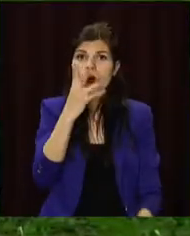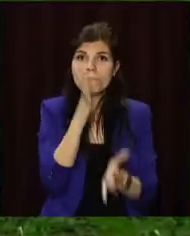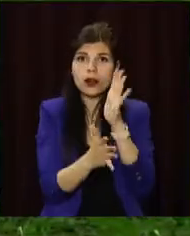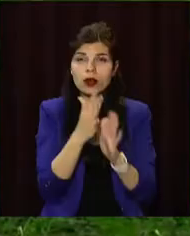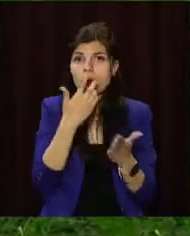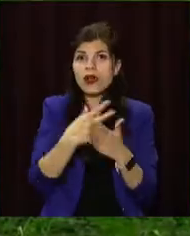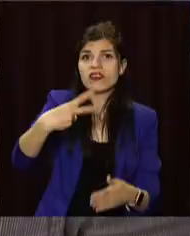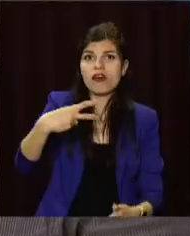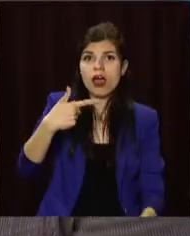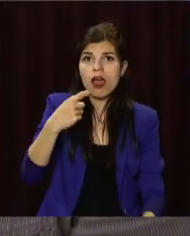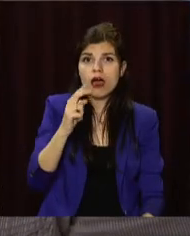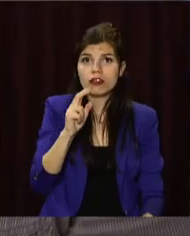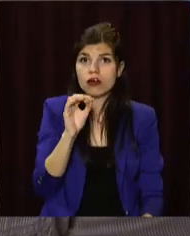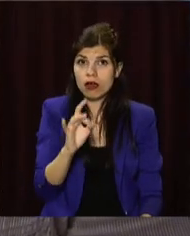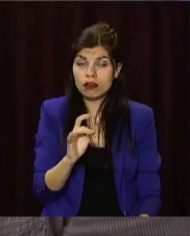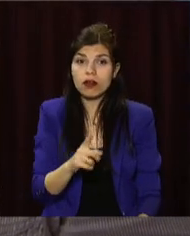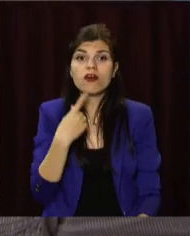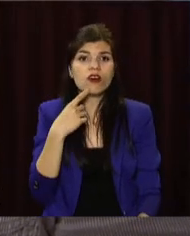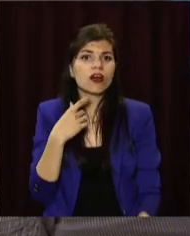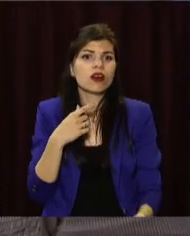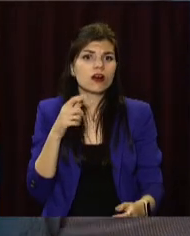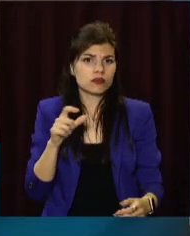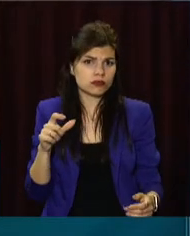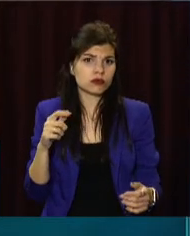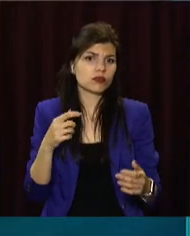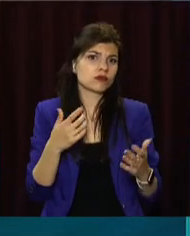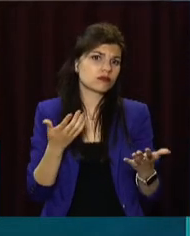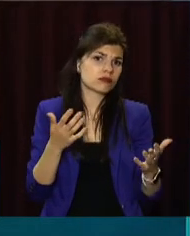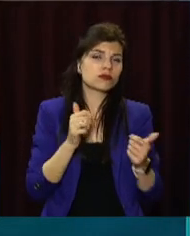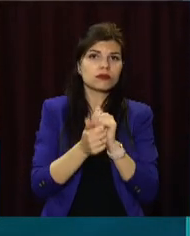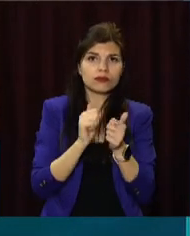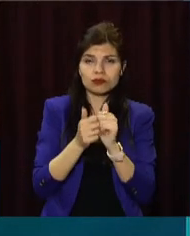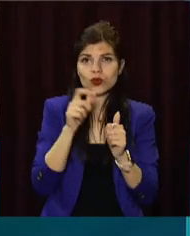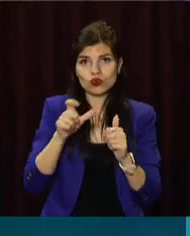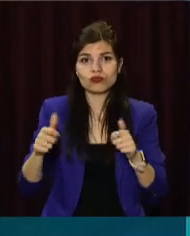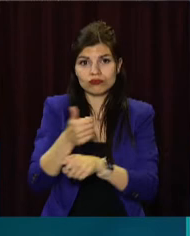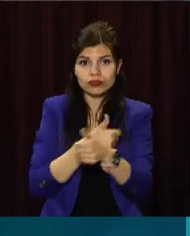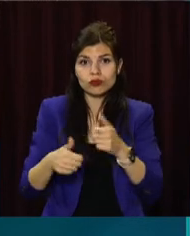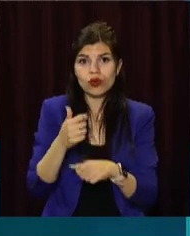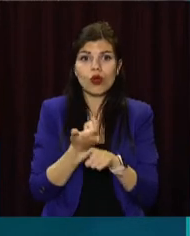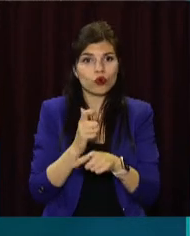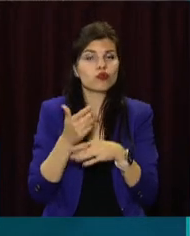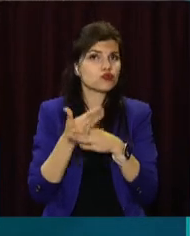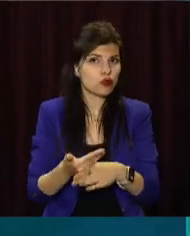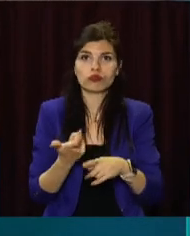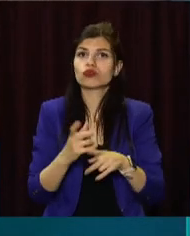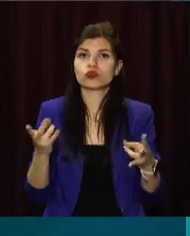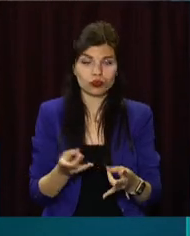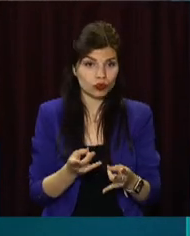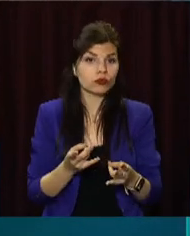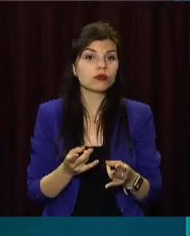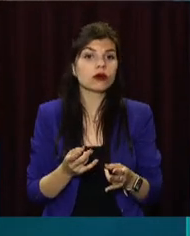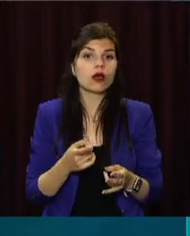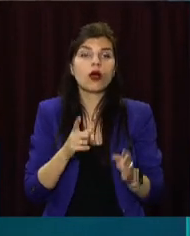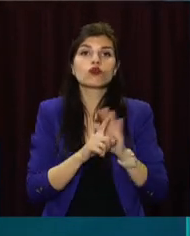– 20 гектарів. Як правило, від 5 до 10 чоловік у нас працюють, займаються санітарією, дуже сильно допомагають. Вони у нас працюють